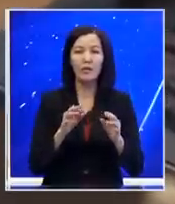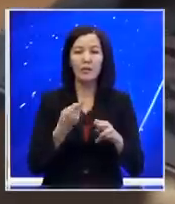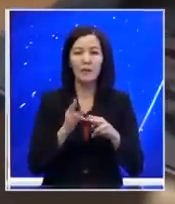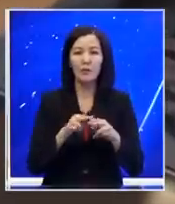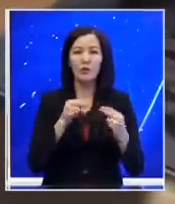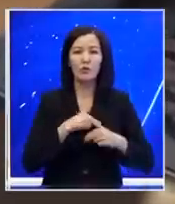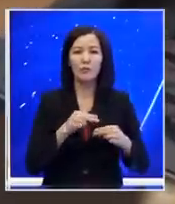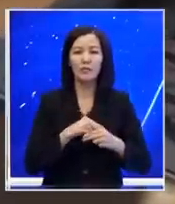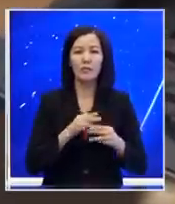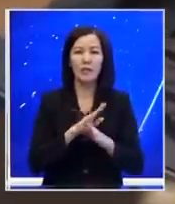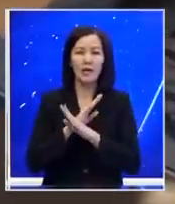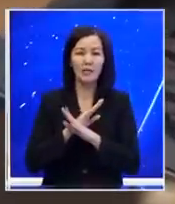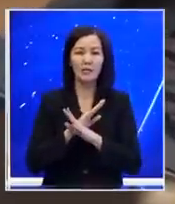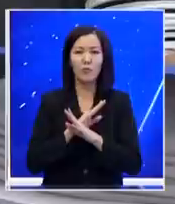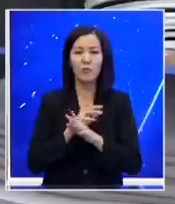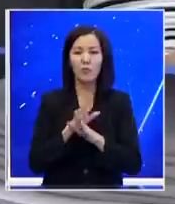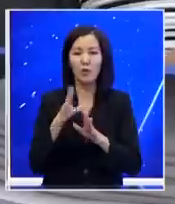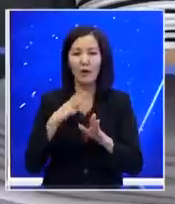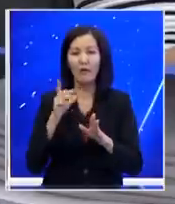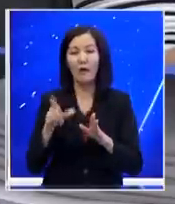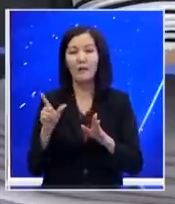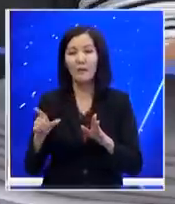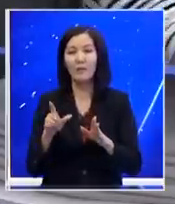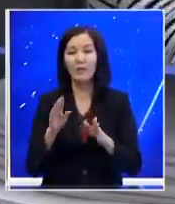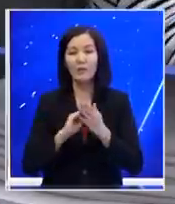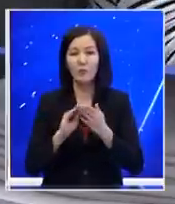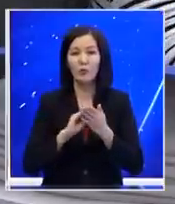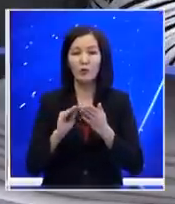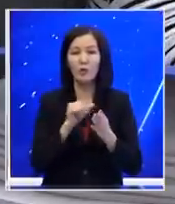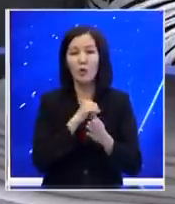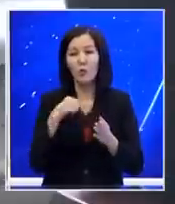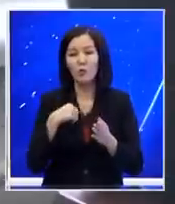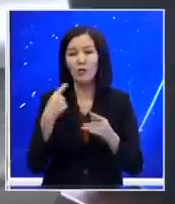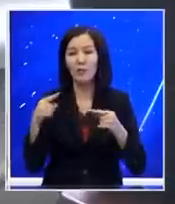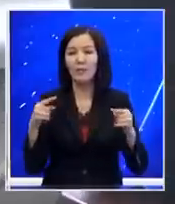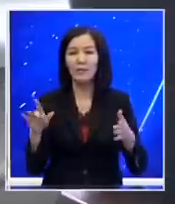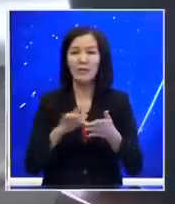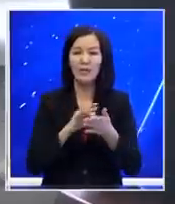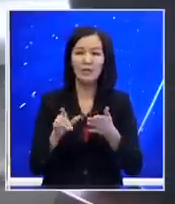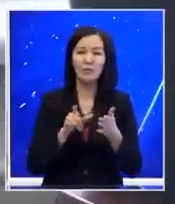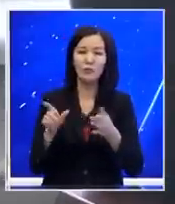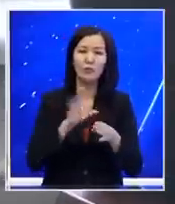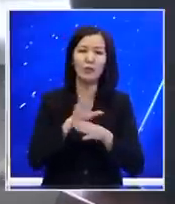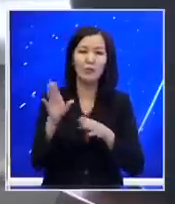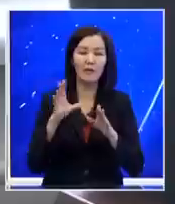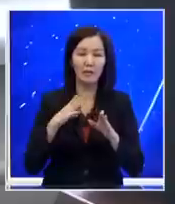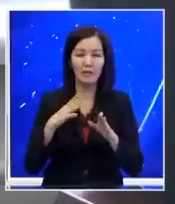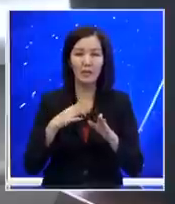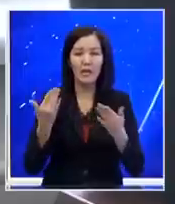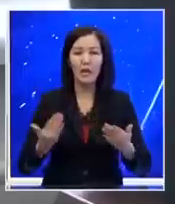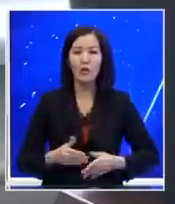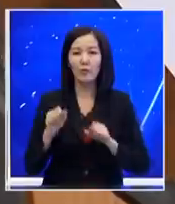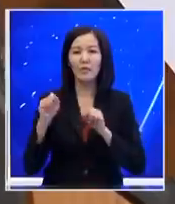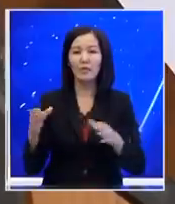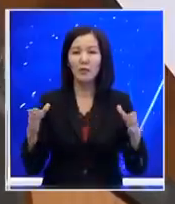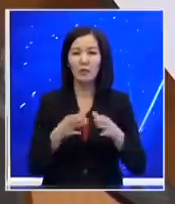азаматтар мен қайтыс болғандардың да атынан өтініш түскен. Тағы да өз атынан өзге есепшотты да көрсеткендер болған. Осы орайда әлеуметтік